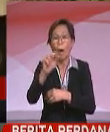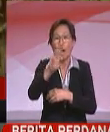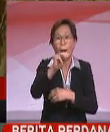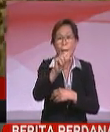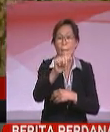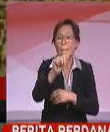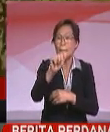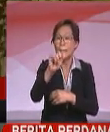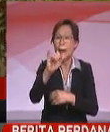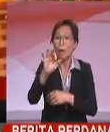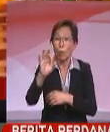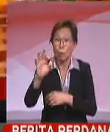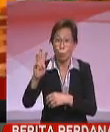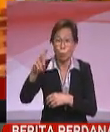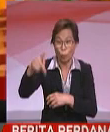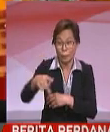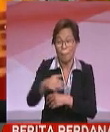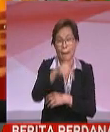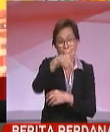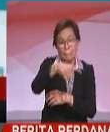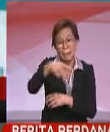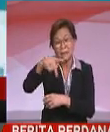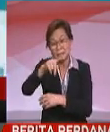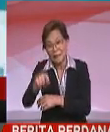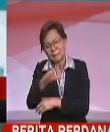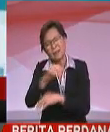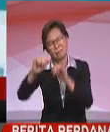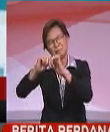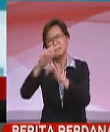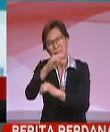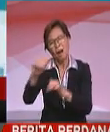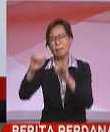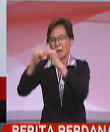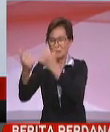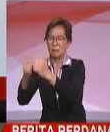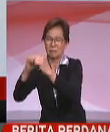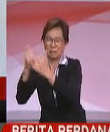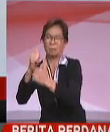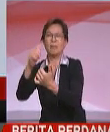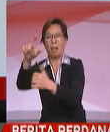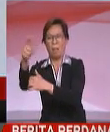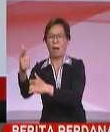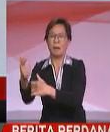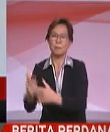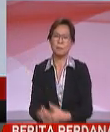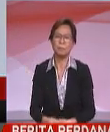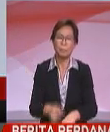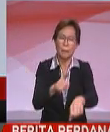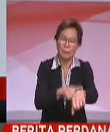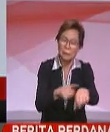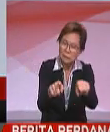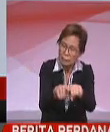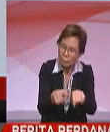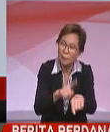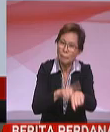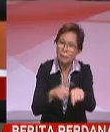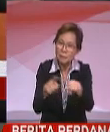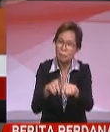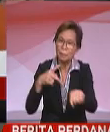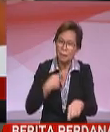khairah PPZ dan juga beberapa agensi-agensi yang lain. Saat yang sama juga kita